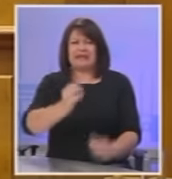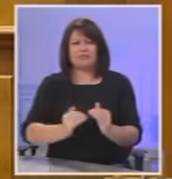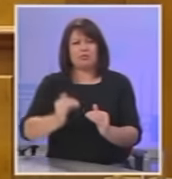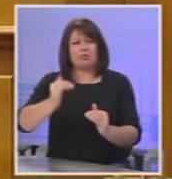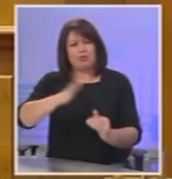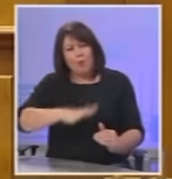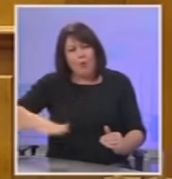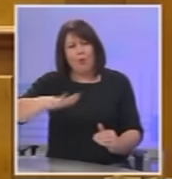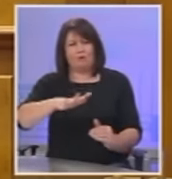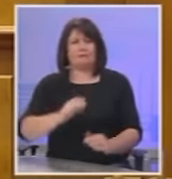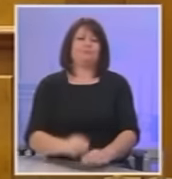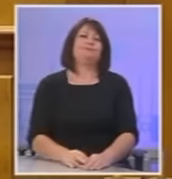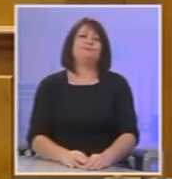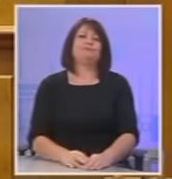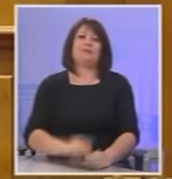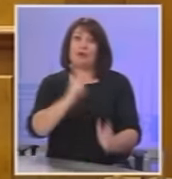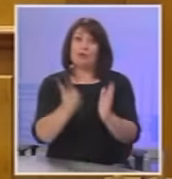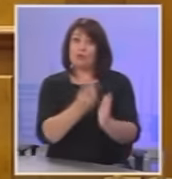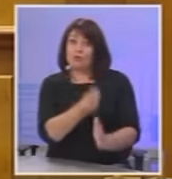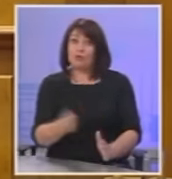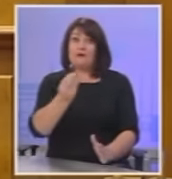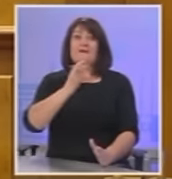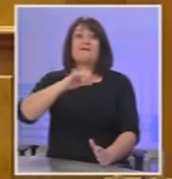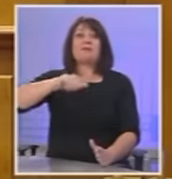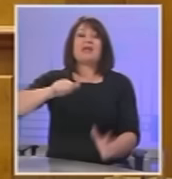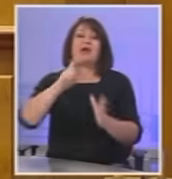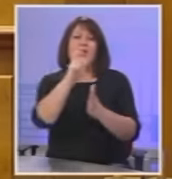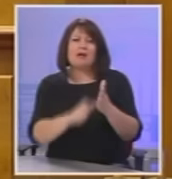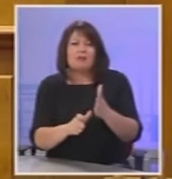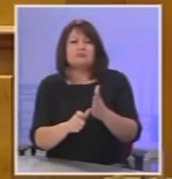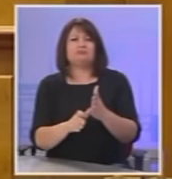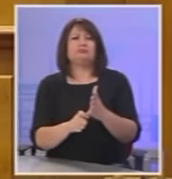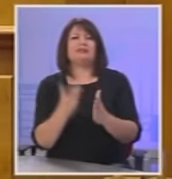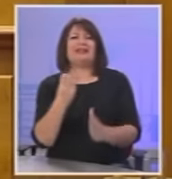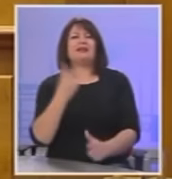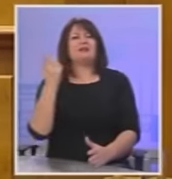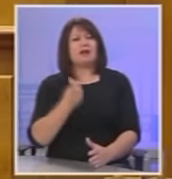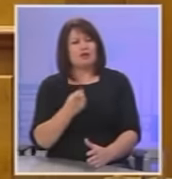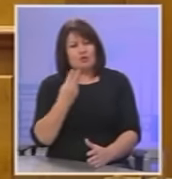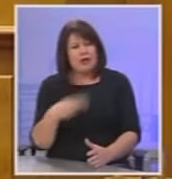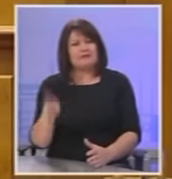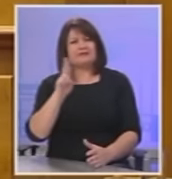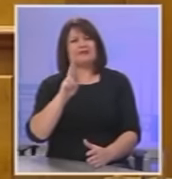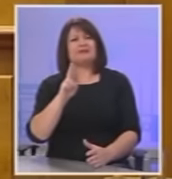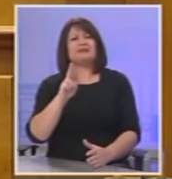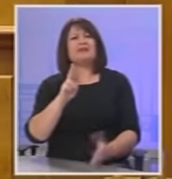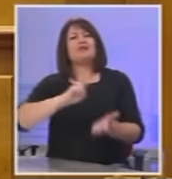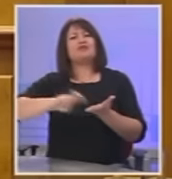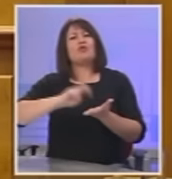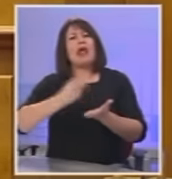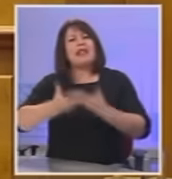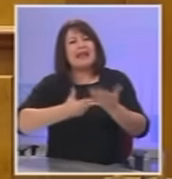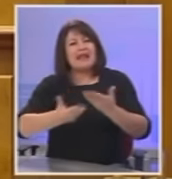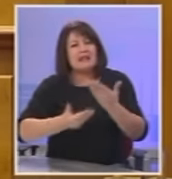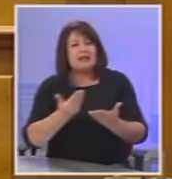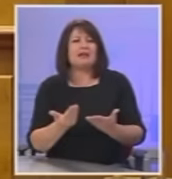όλα. Αύξηση στο διπλάσιο του ΦΠΑ στα ξενοδοχεία, κατά 30% αύξηση στην εισφορά αλληλεγγύης, αύξηση